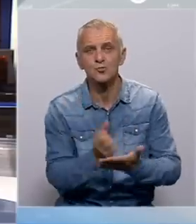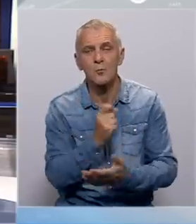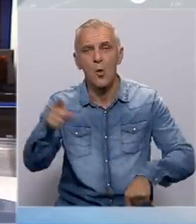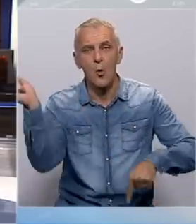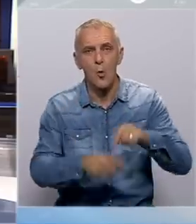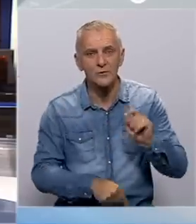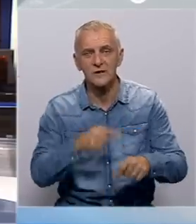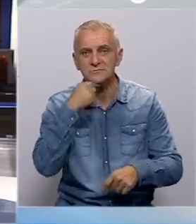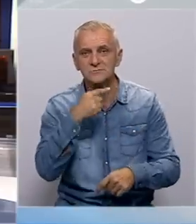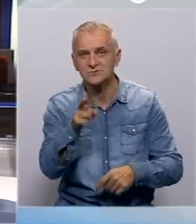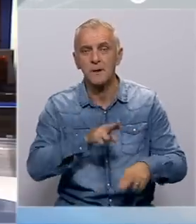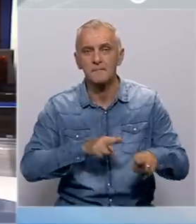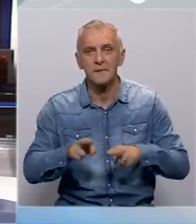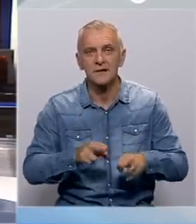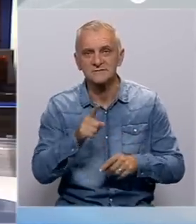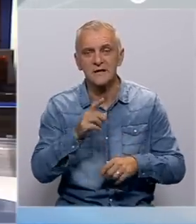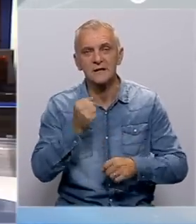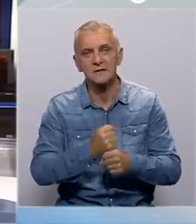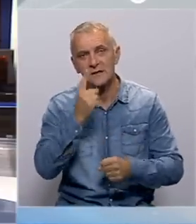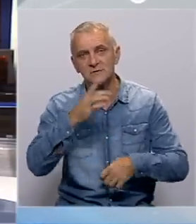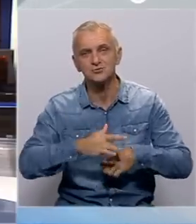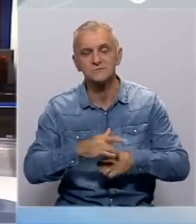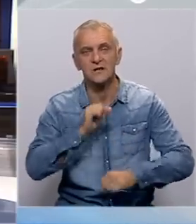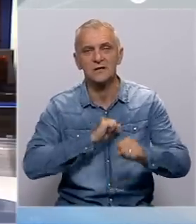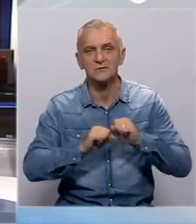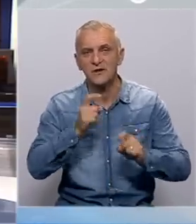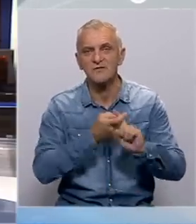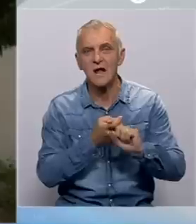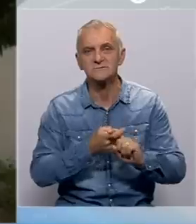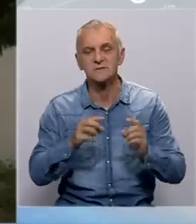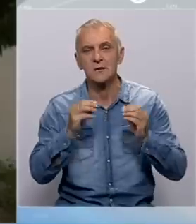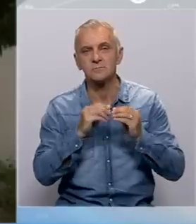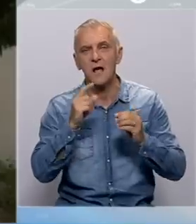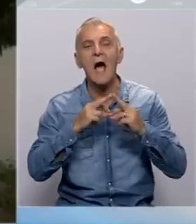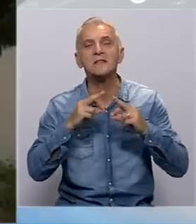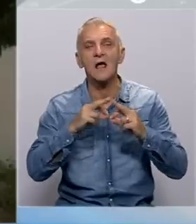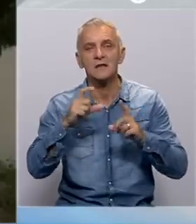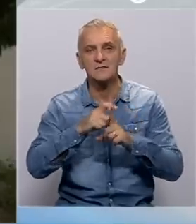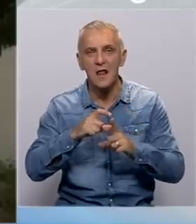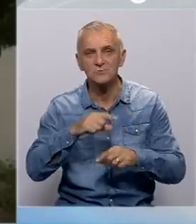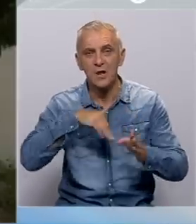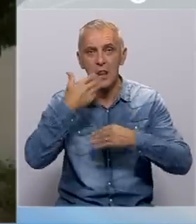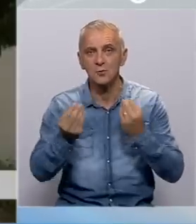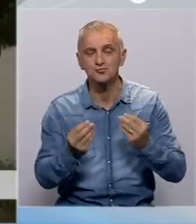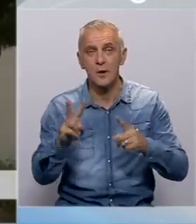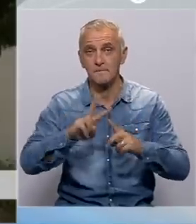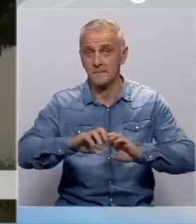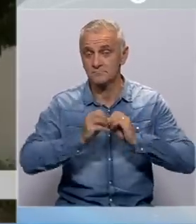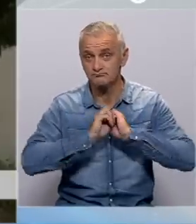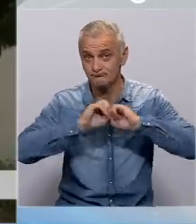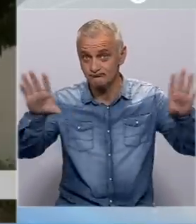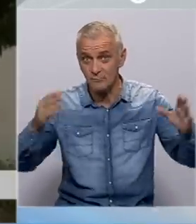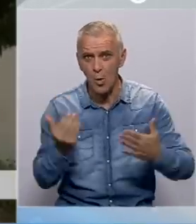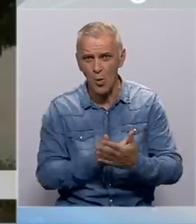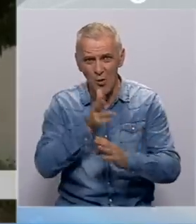to za BHRT ministar rada i socijalne zaštite Federacije Bosne i Hercegovine Adnan Delić. Nakon što se u medijima pojavio novi